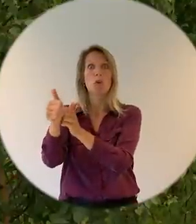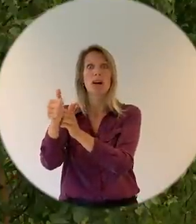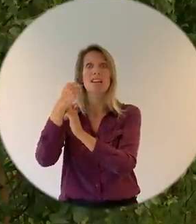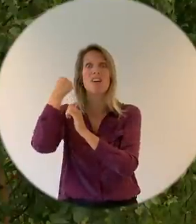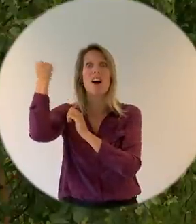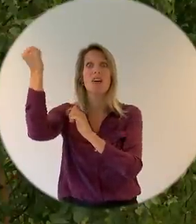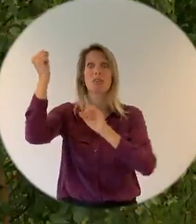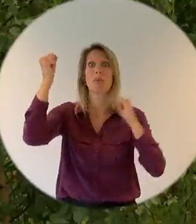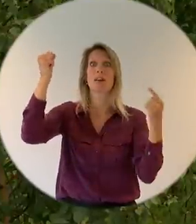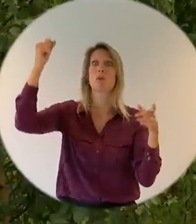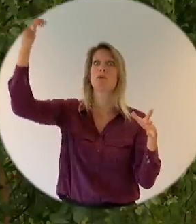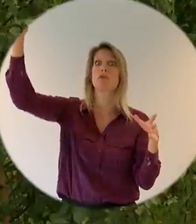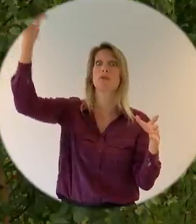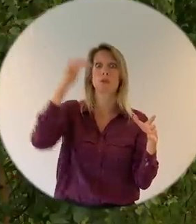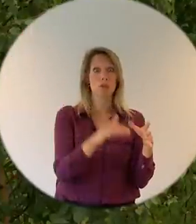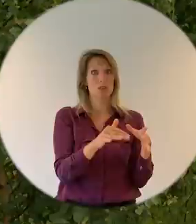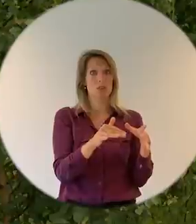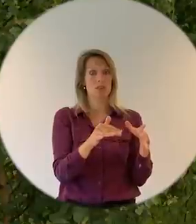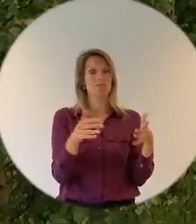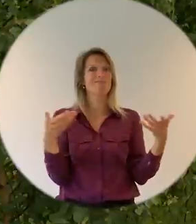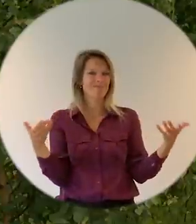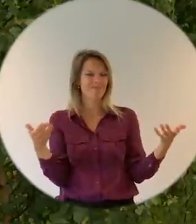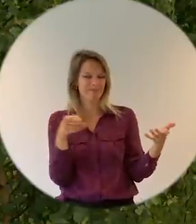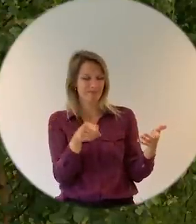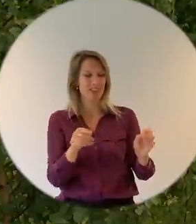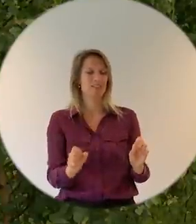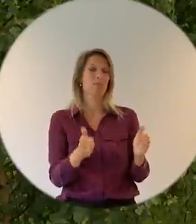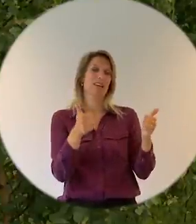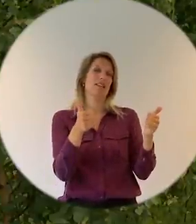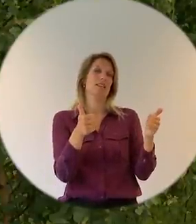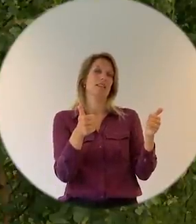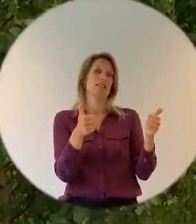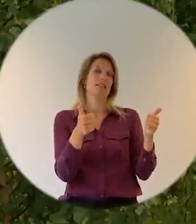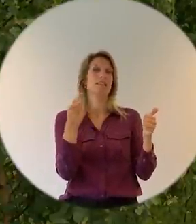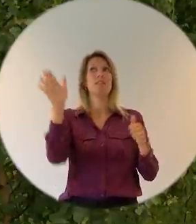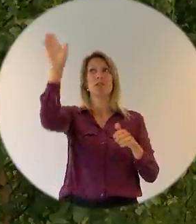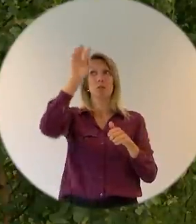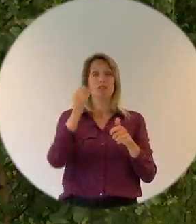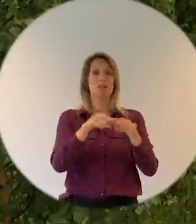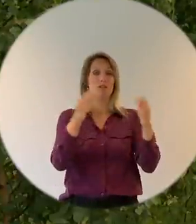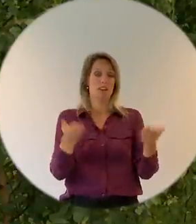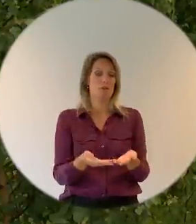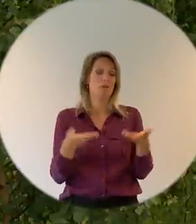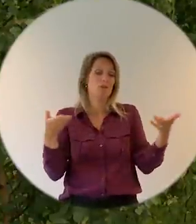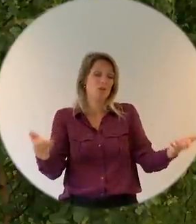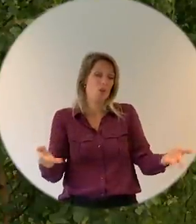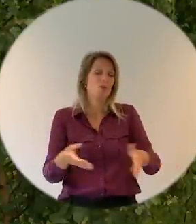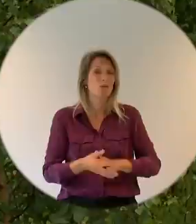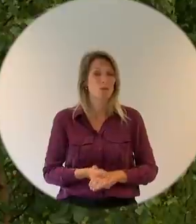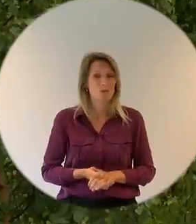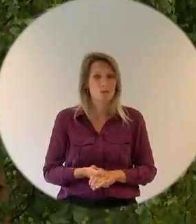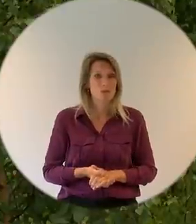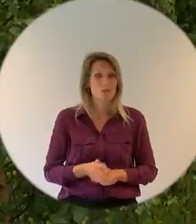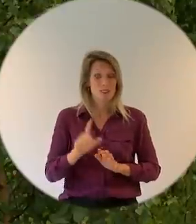bij ons. Dat is het begin van Gods nieuwe wereld. En in die nieuwe